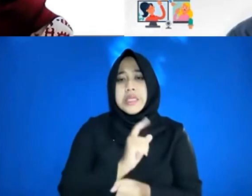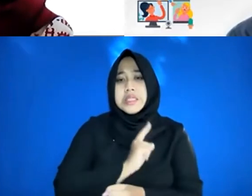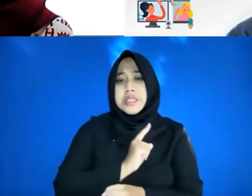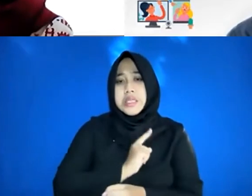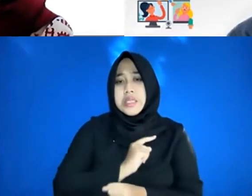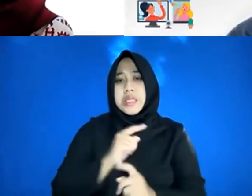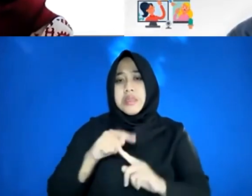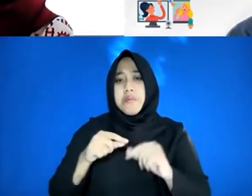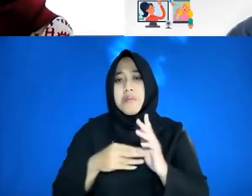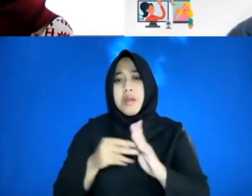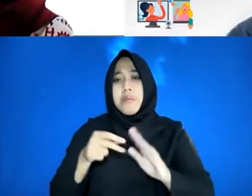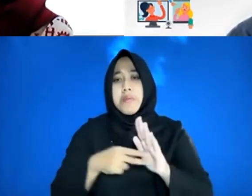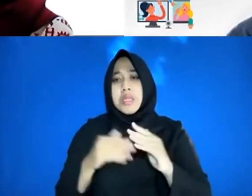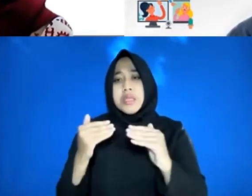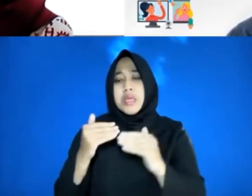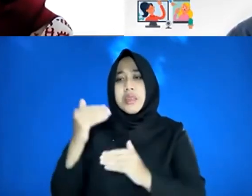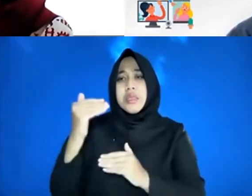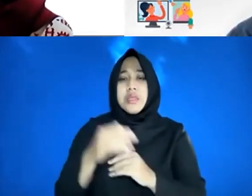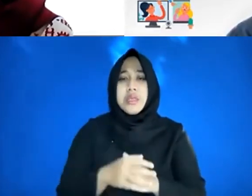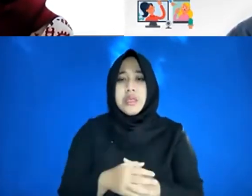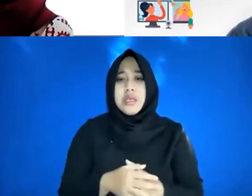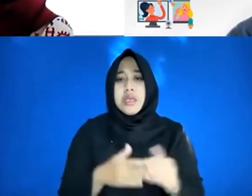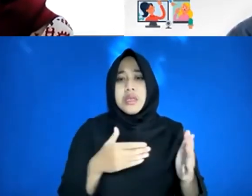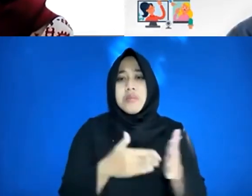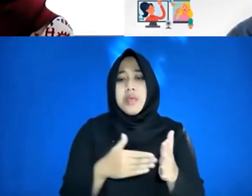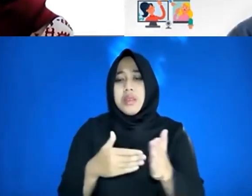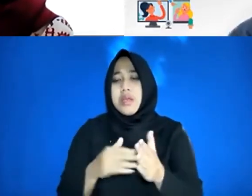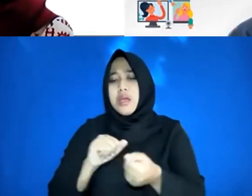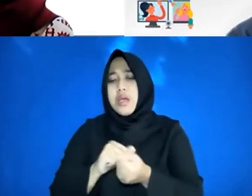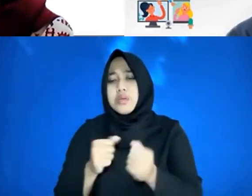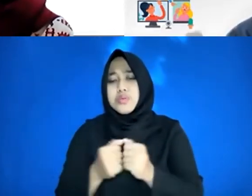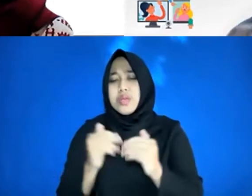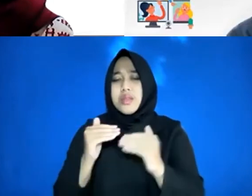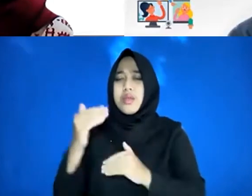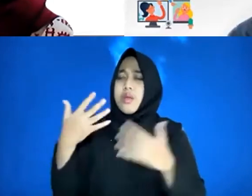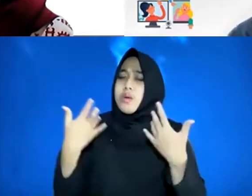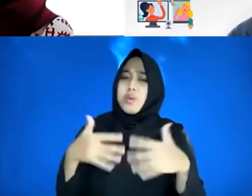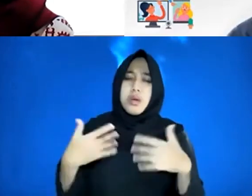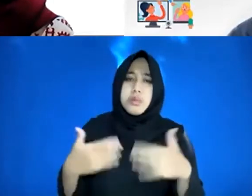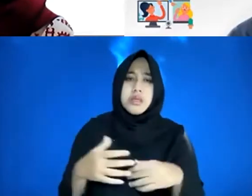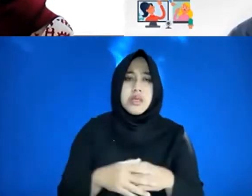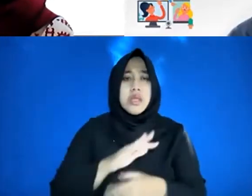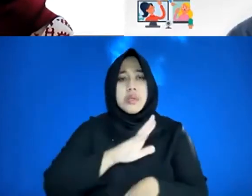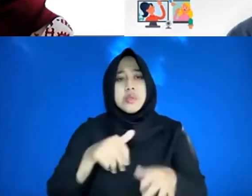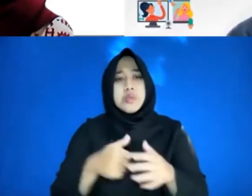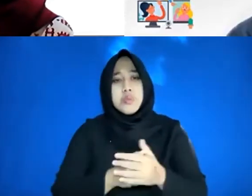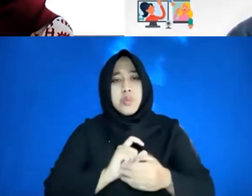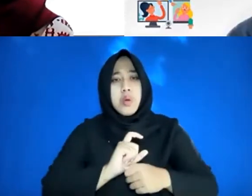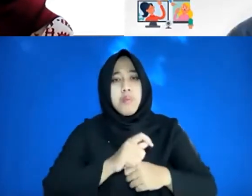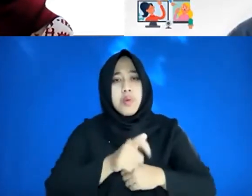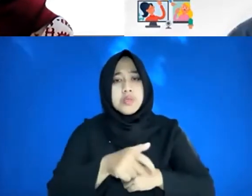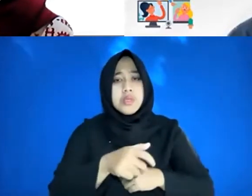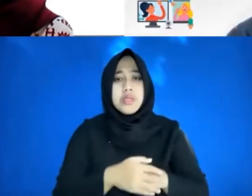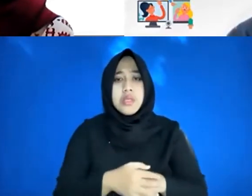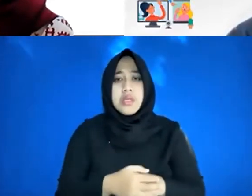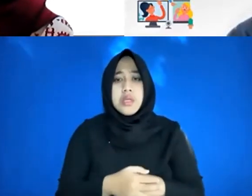temperamen yang tinggi, dengan jumlah kasus yang tinggi itu luar biasa. Semua proses kerahasiaan itu harus kita pegang,